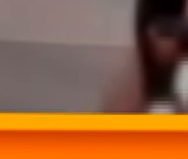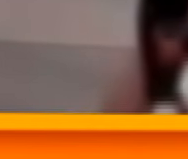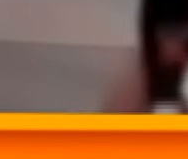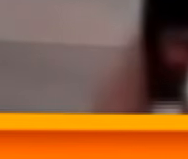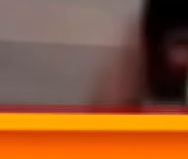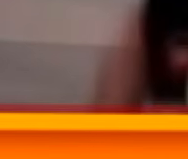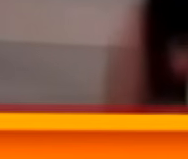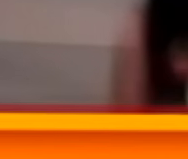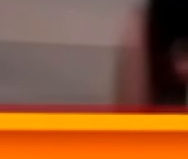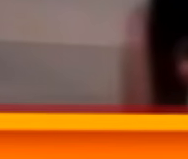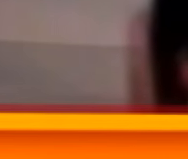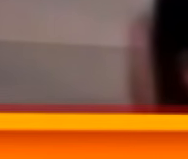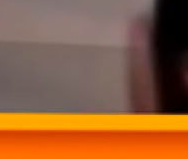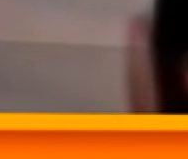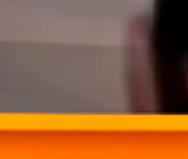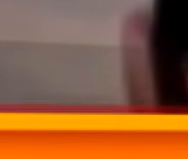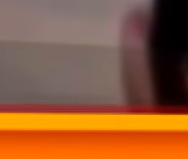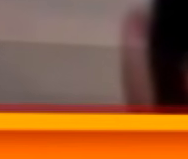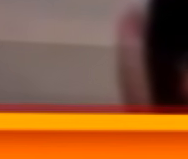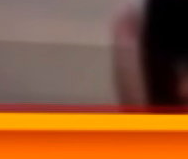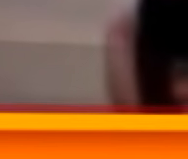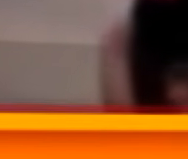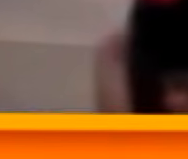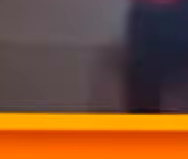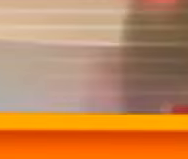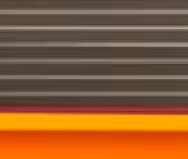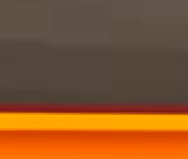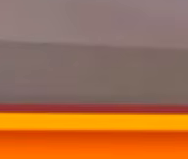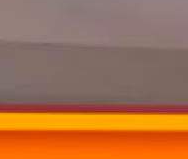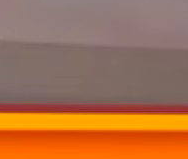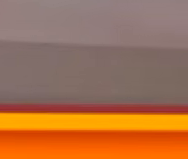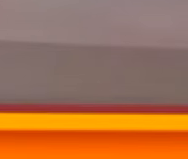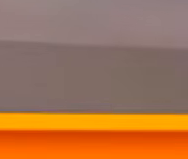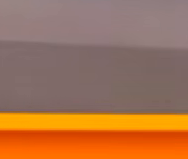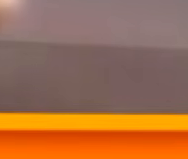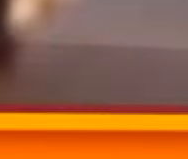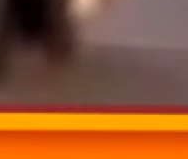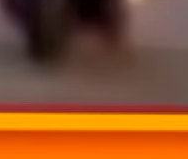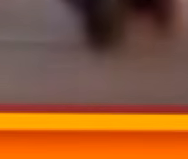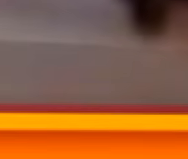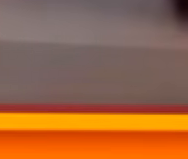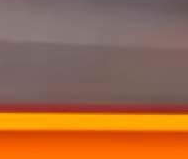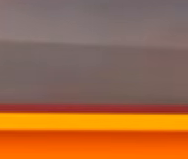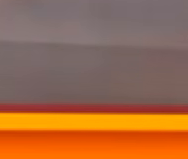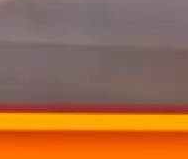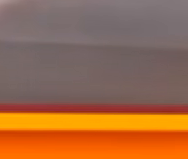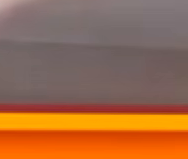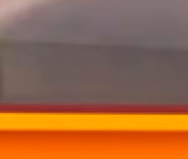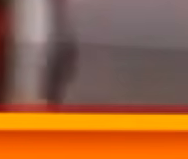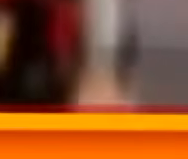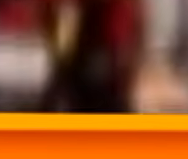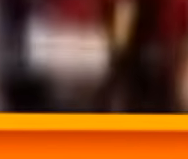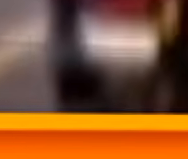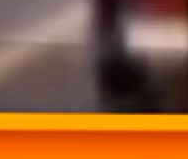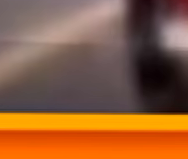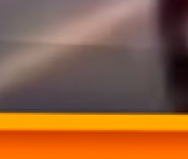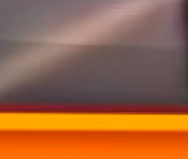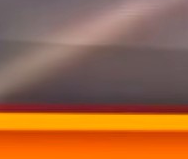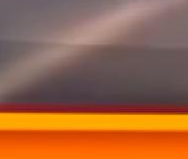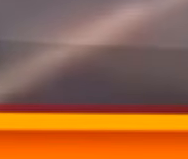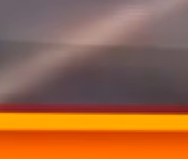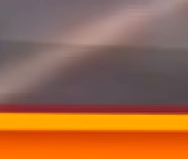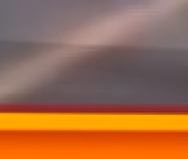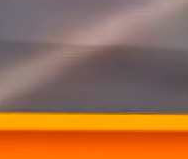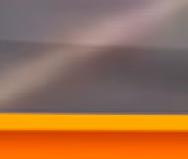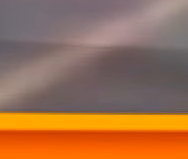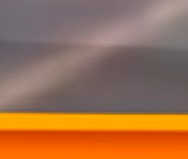kotse sa Subic Bay Freeport Zone sa Zambales. Napatakbo palabas ang mga sakay ng kotse habang umalis